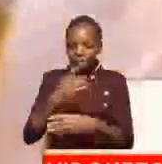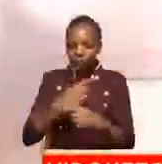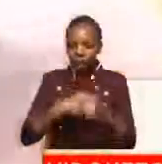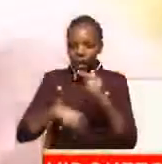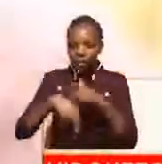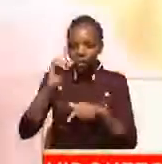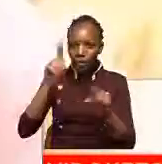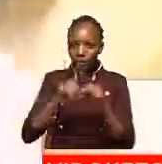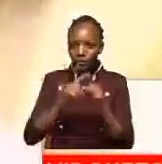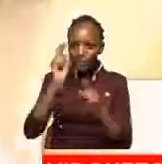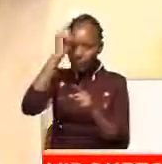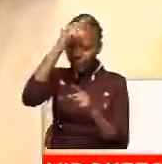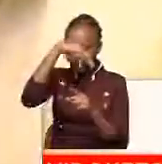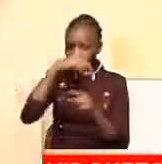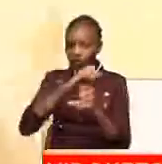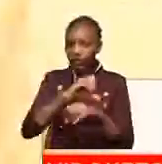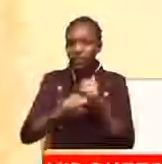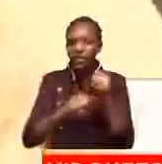kama kuhani mwaka